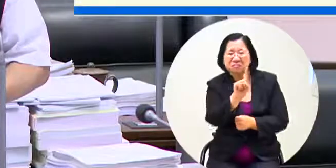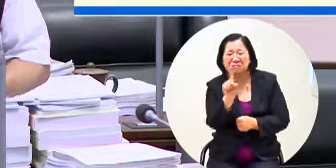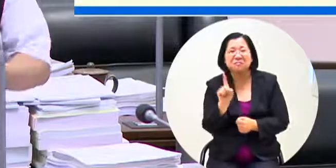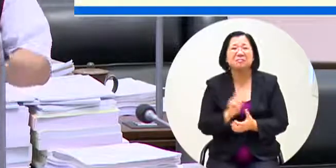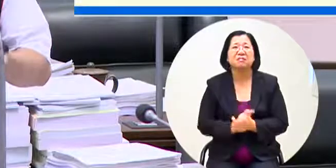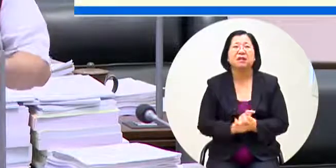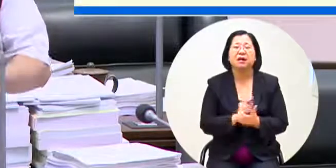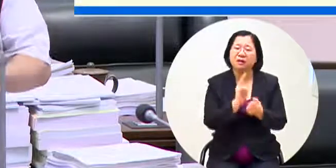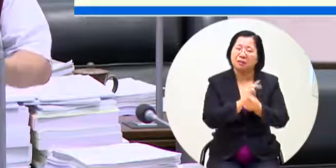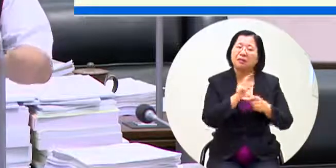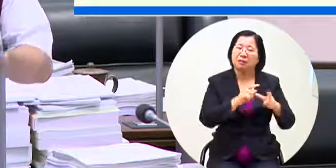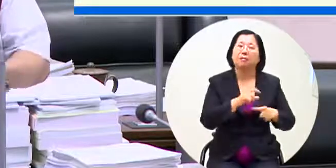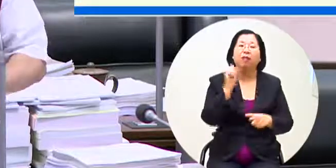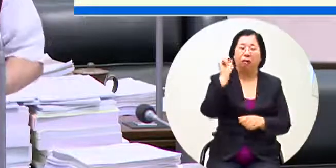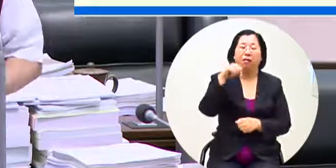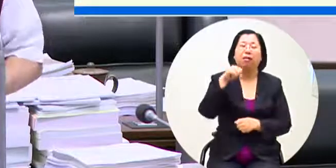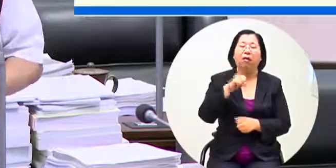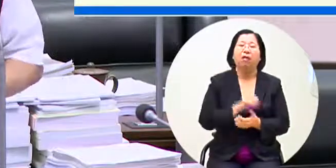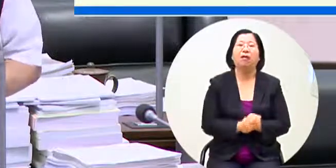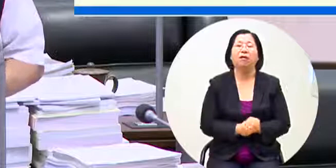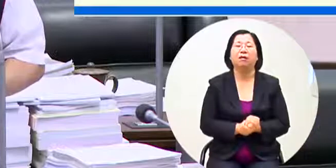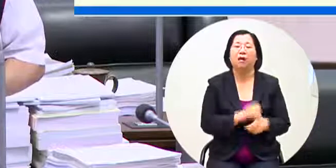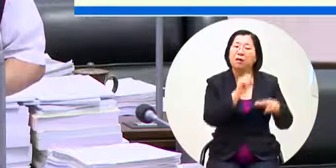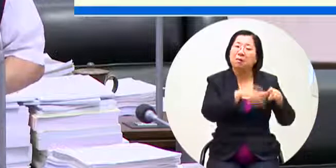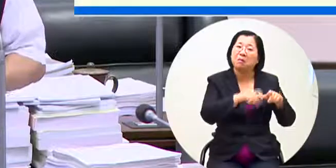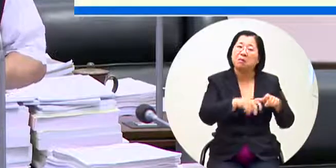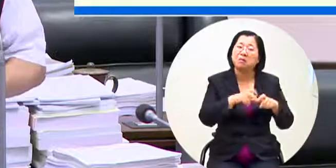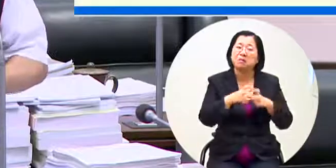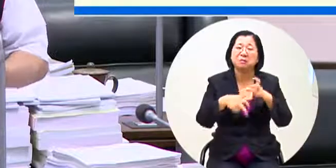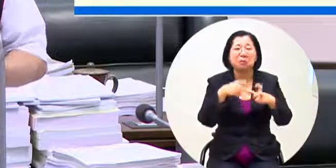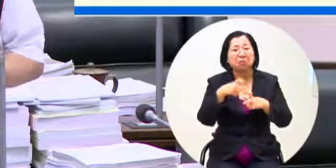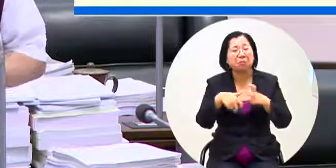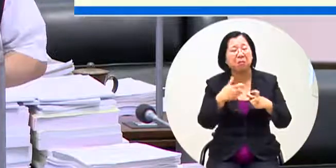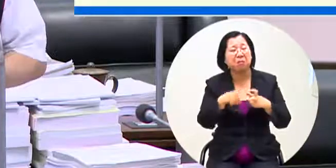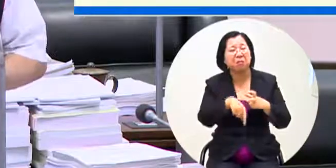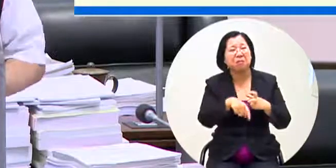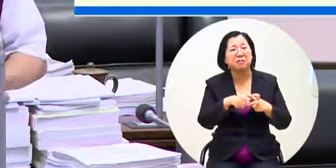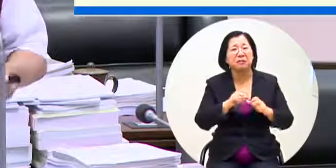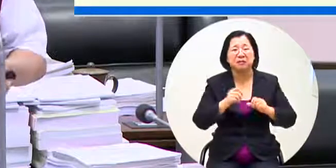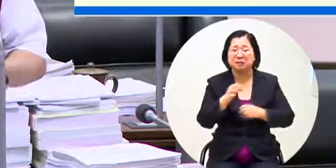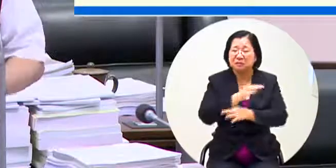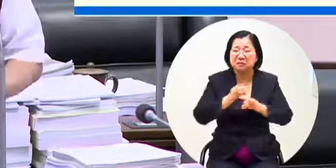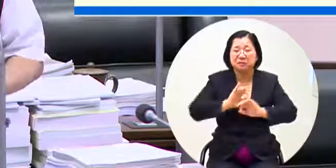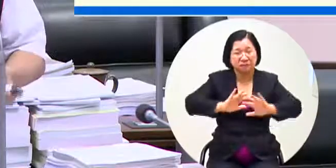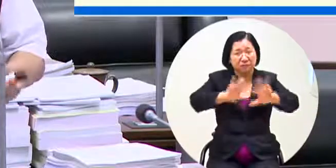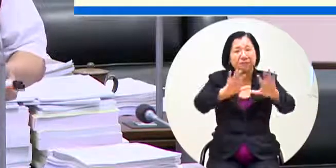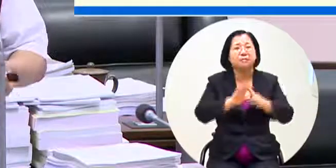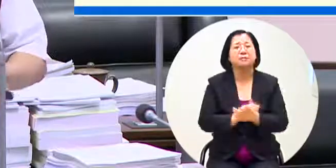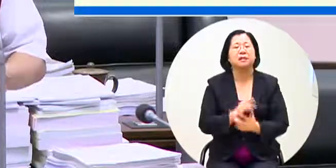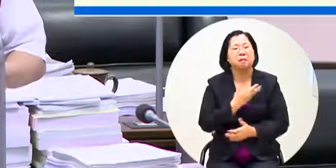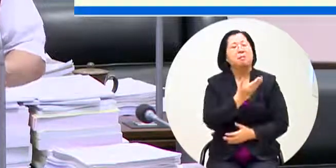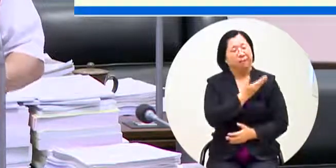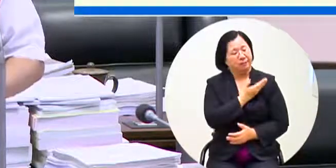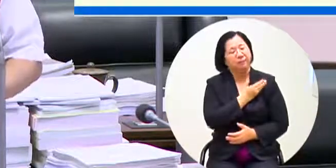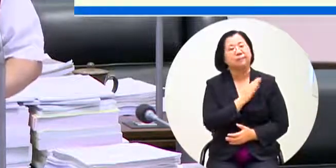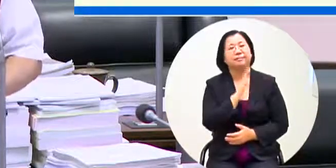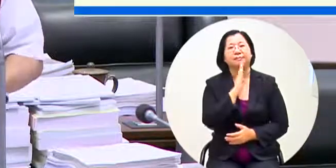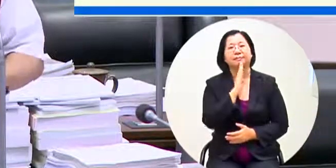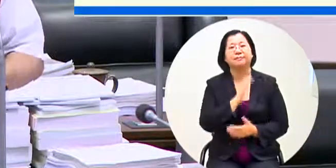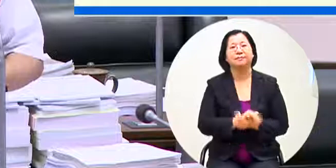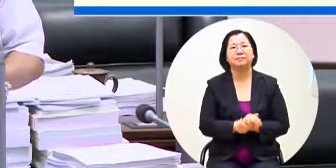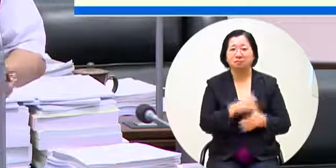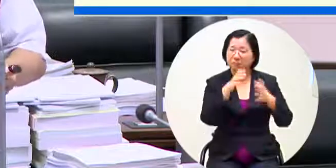业吼，为着产业，为着咱的这个经济发展吼，咱较永稳的可以做。结果做出来的这个结